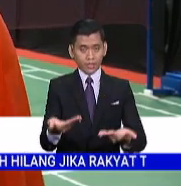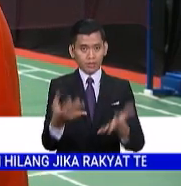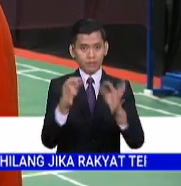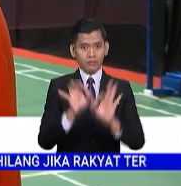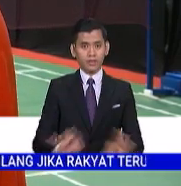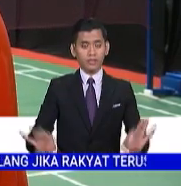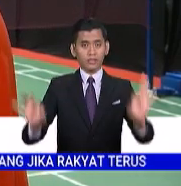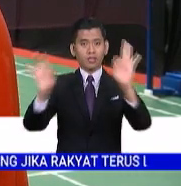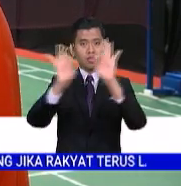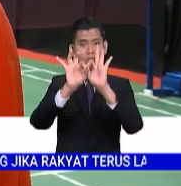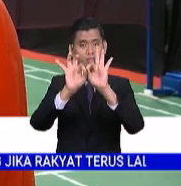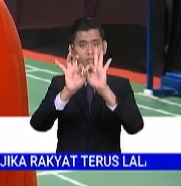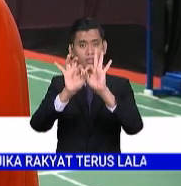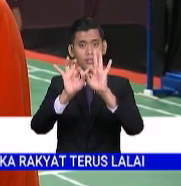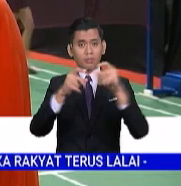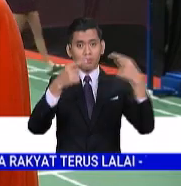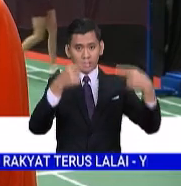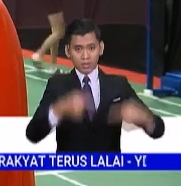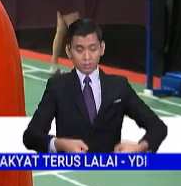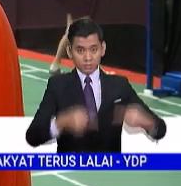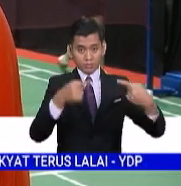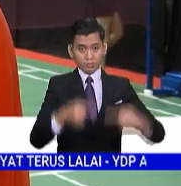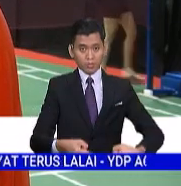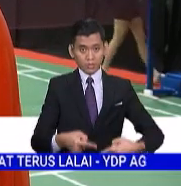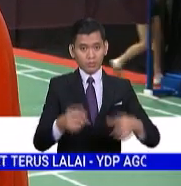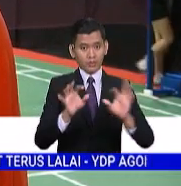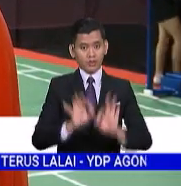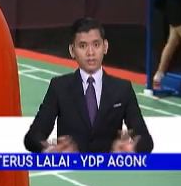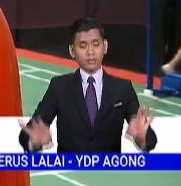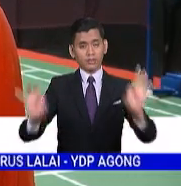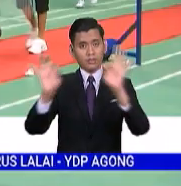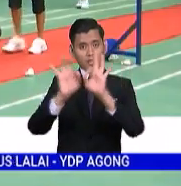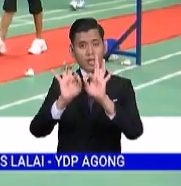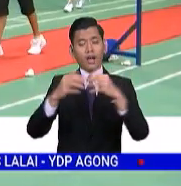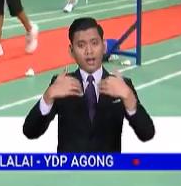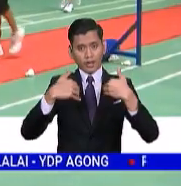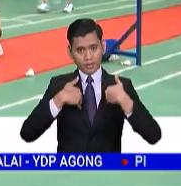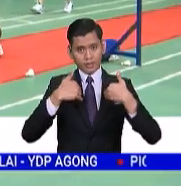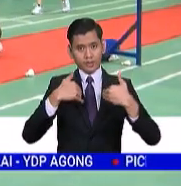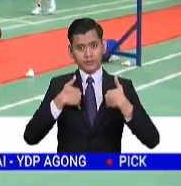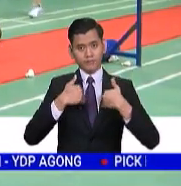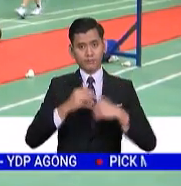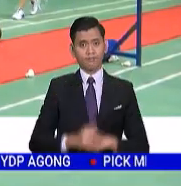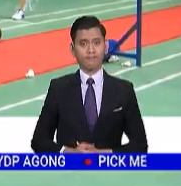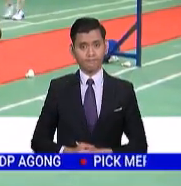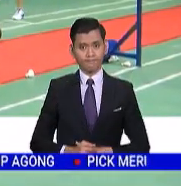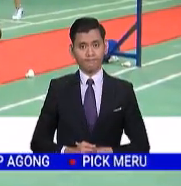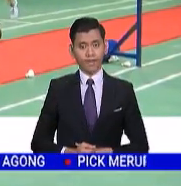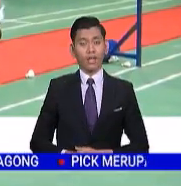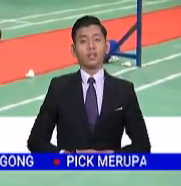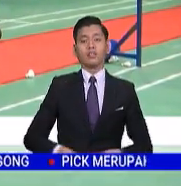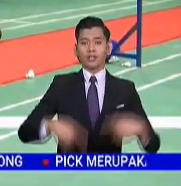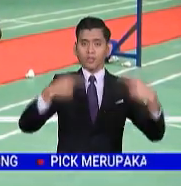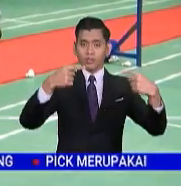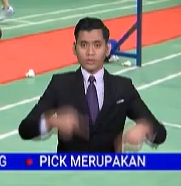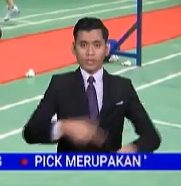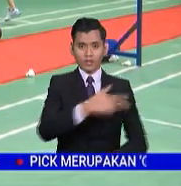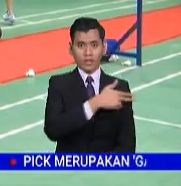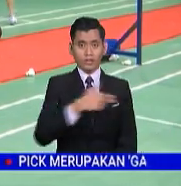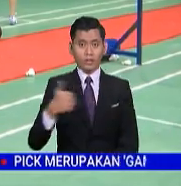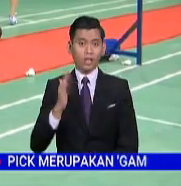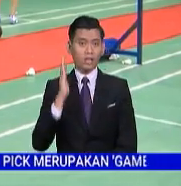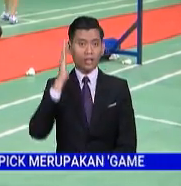belakang, turnamen tambah besar, 1000 dan last ada World Champion. Kejohanan Indonesia Masters